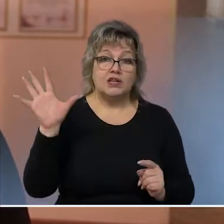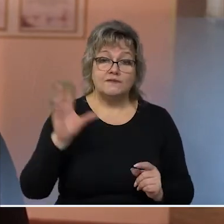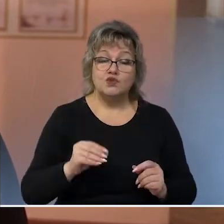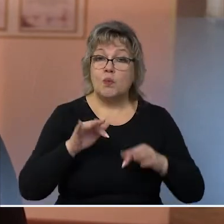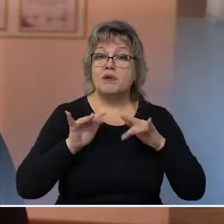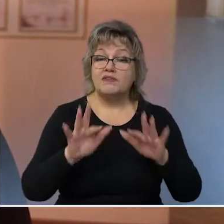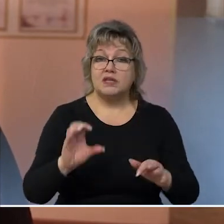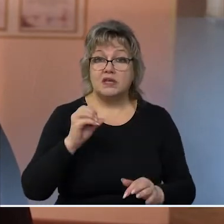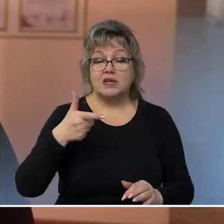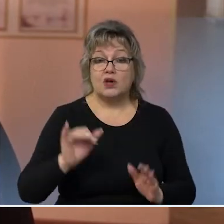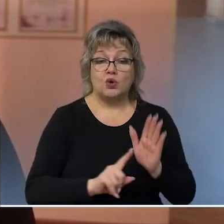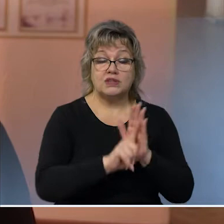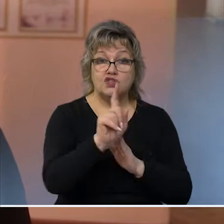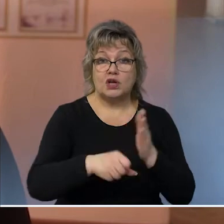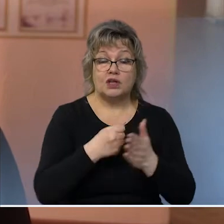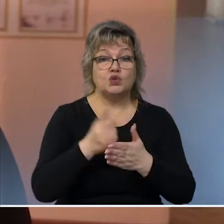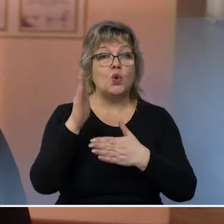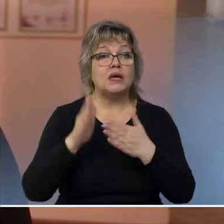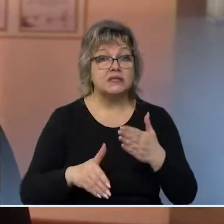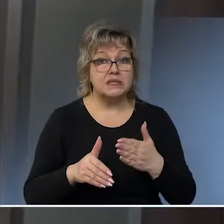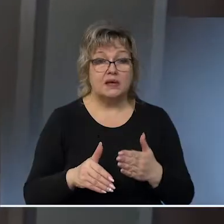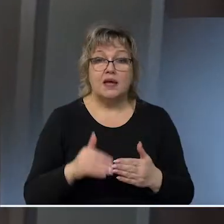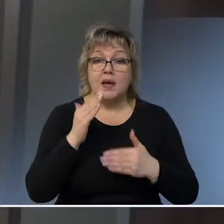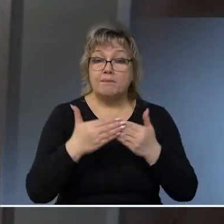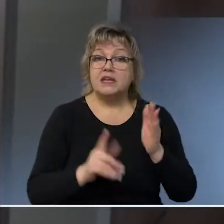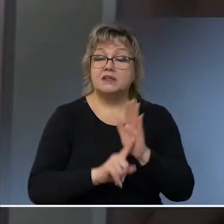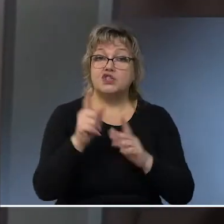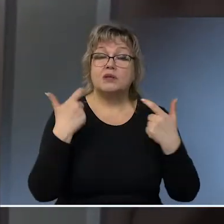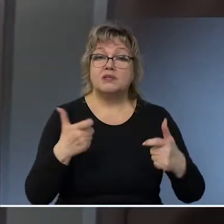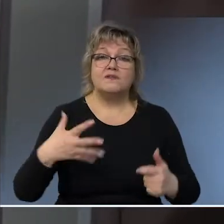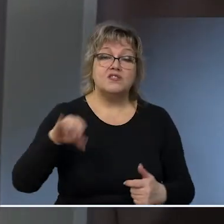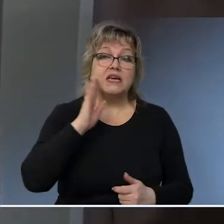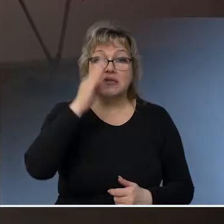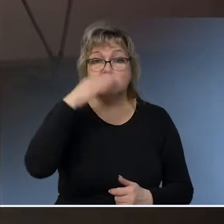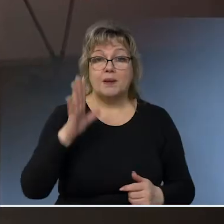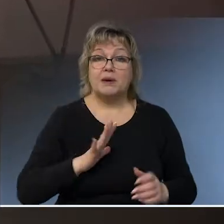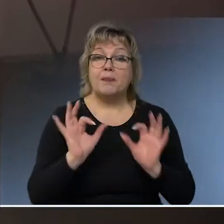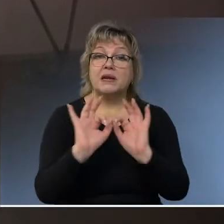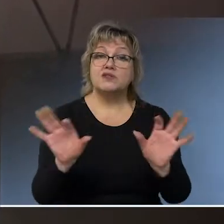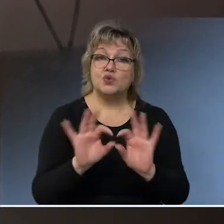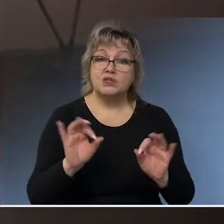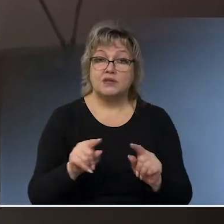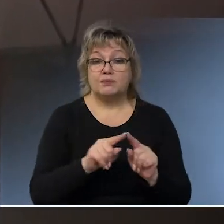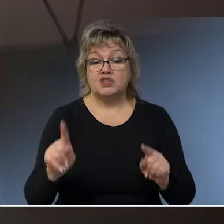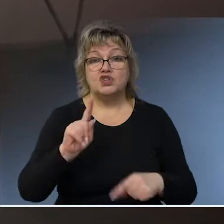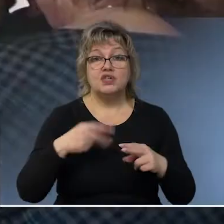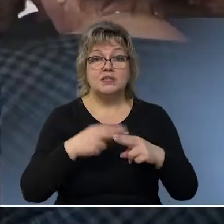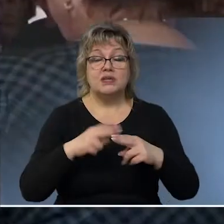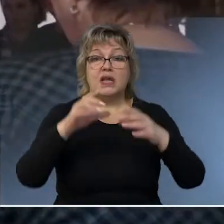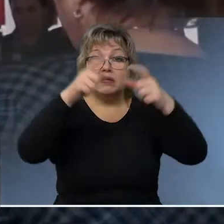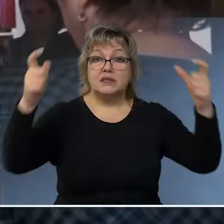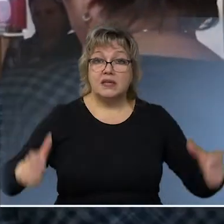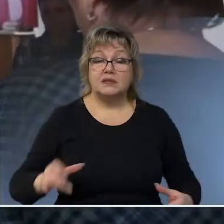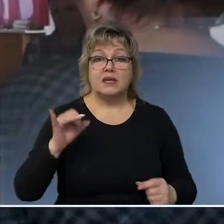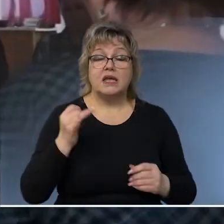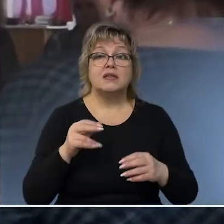всю процедуру проведения ЕГЭ от начала до конца. Перед началом экзамена все родители были проинструктированы. Прошли через